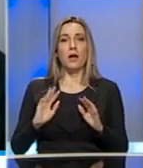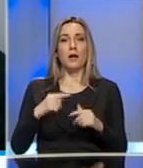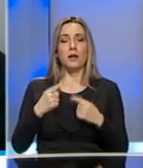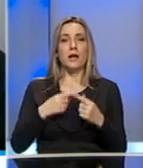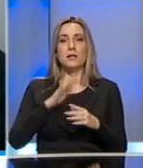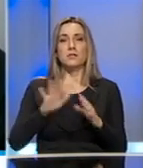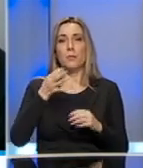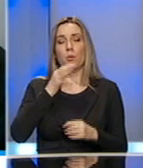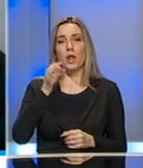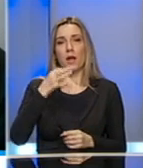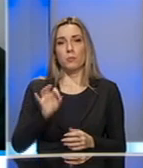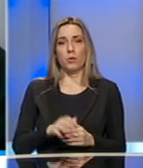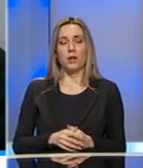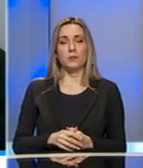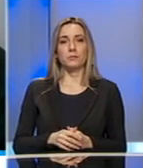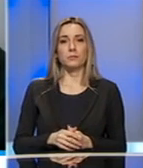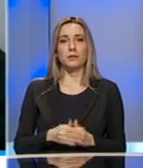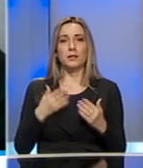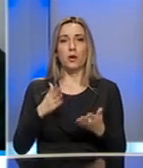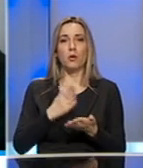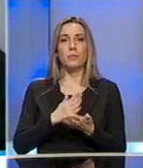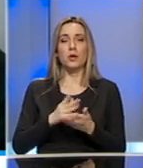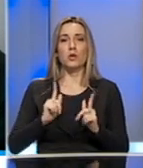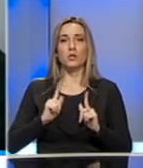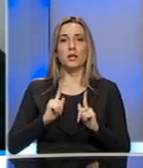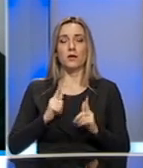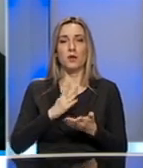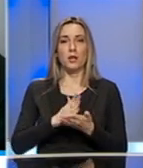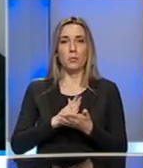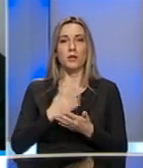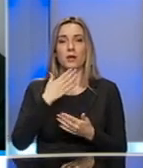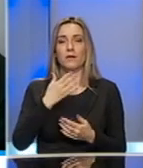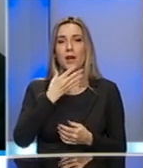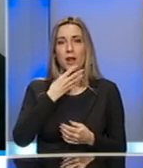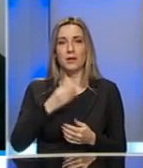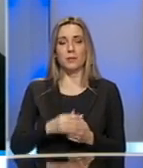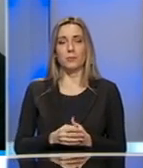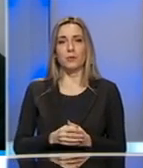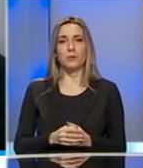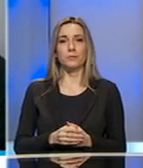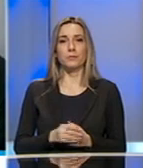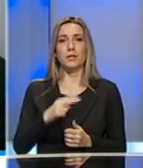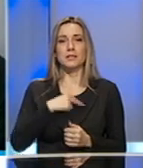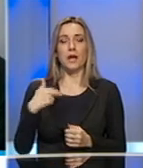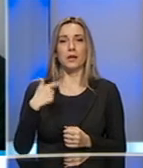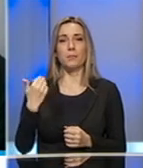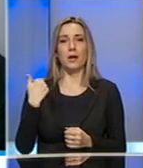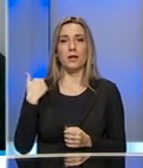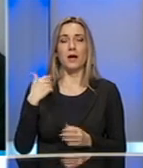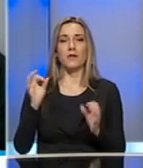dan sve bolja. Naravno svakoga tako je bilo i očekivano da bude. Hvala lijepo, Aida Đorđević iz Zagreba nam se javila.